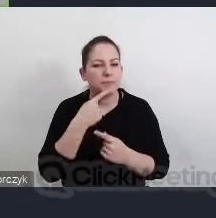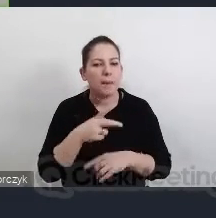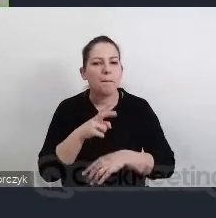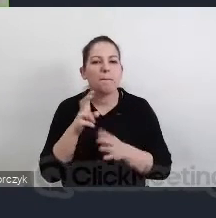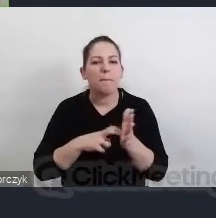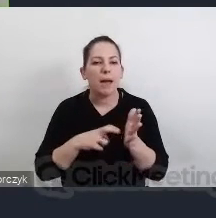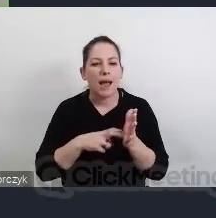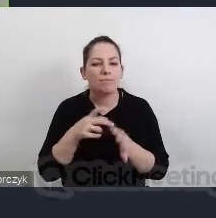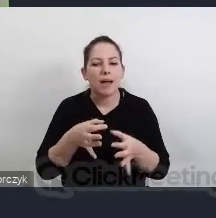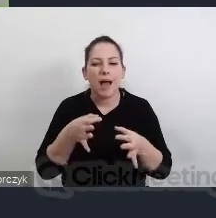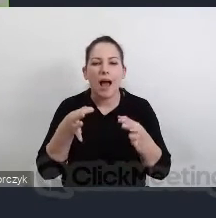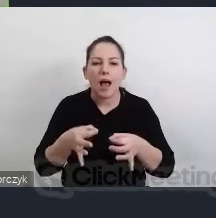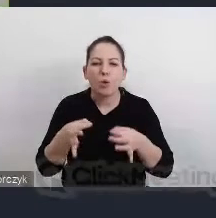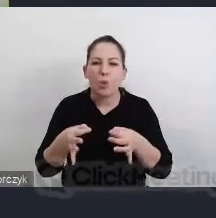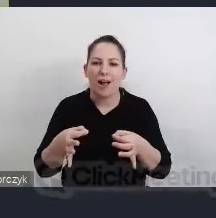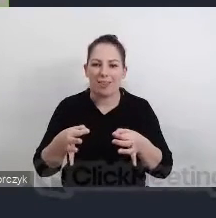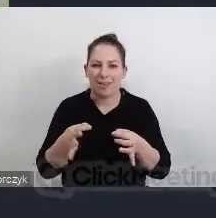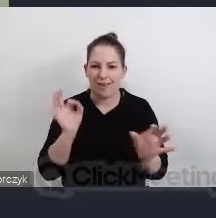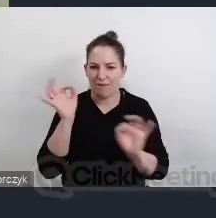w aktualnych danych.